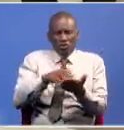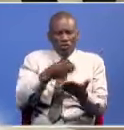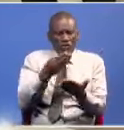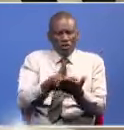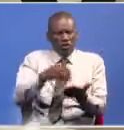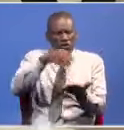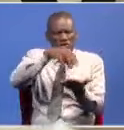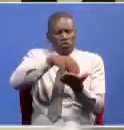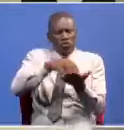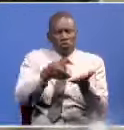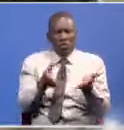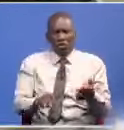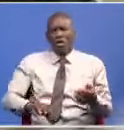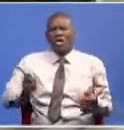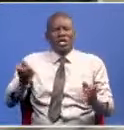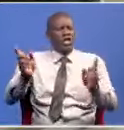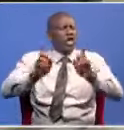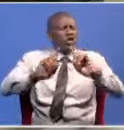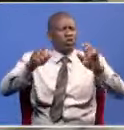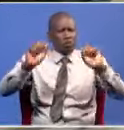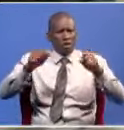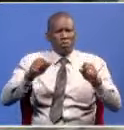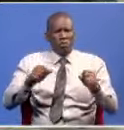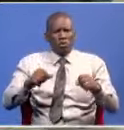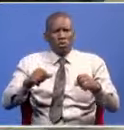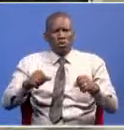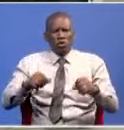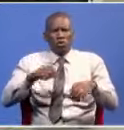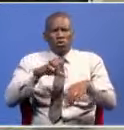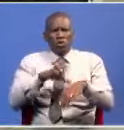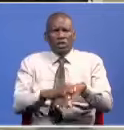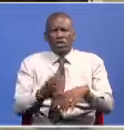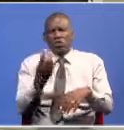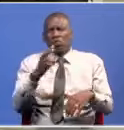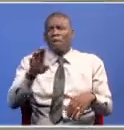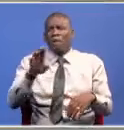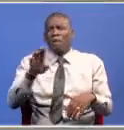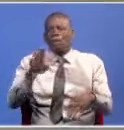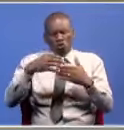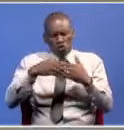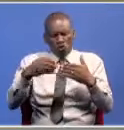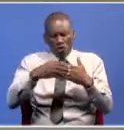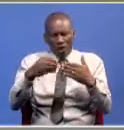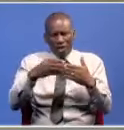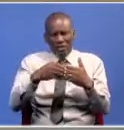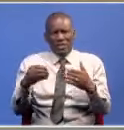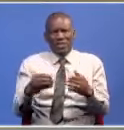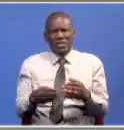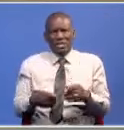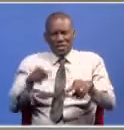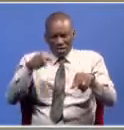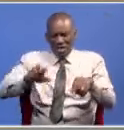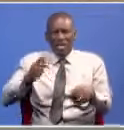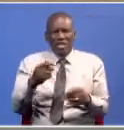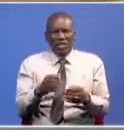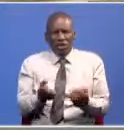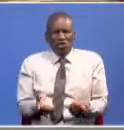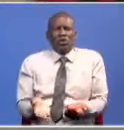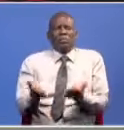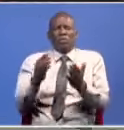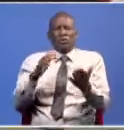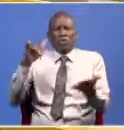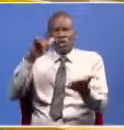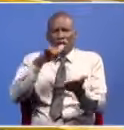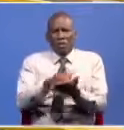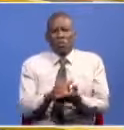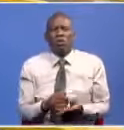kifedha sasa hivi, Kenya isiweze kutafuta kima cha bilioni $2 za Kimarekani ndani kwa ndani ili kuimarisha